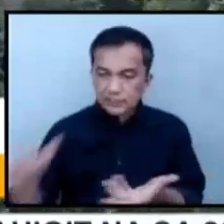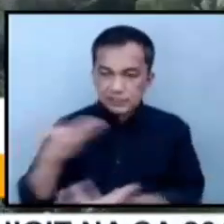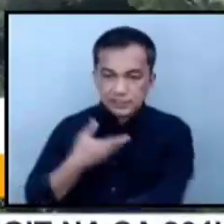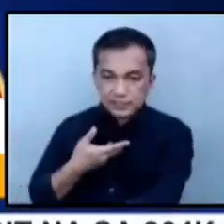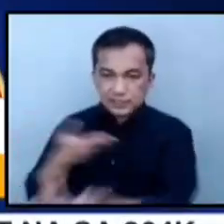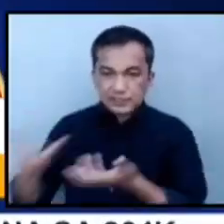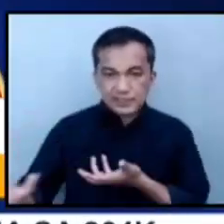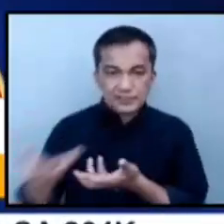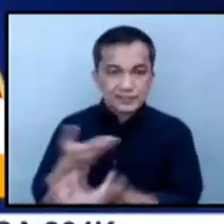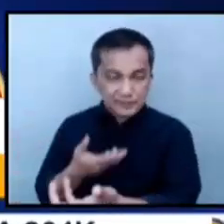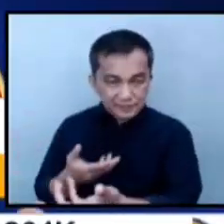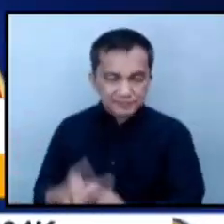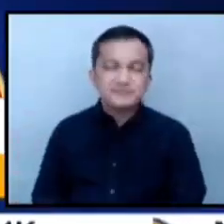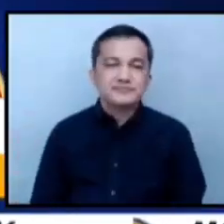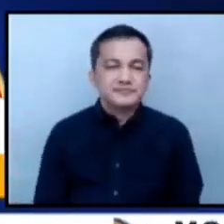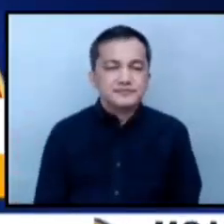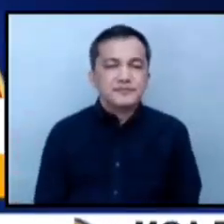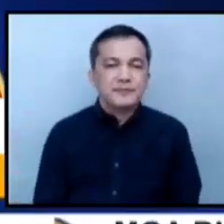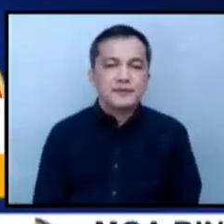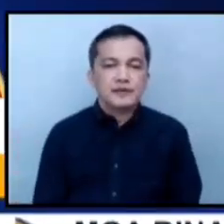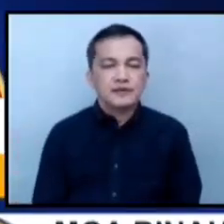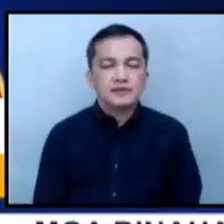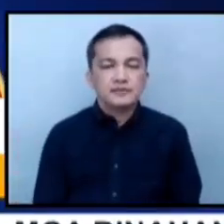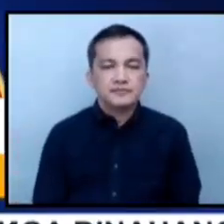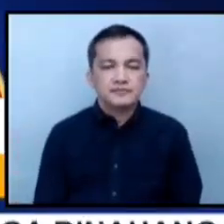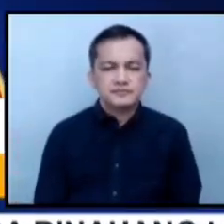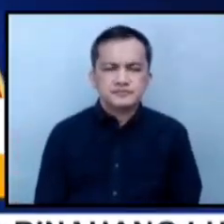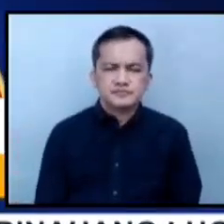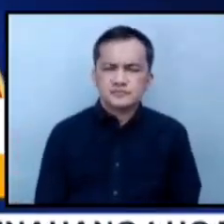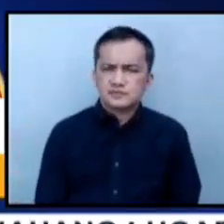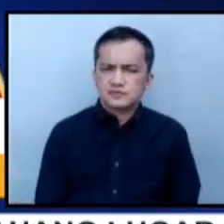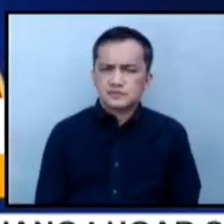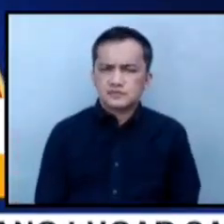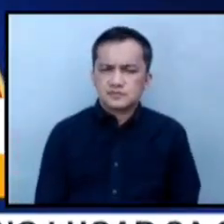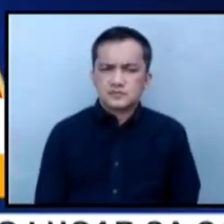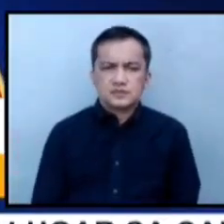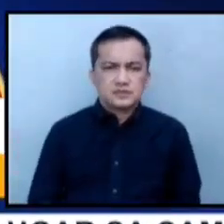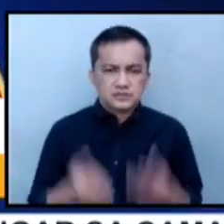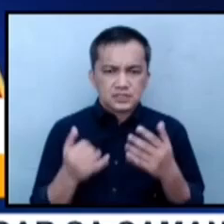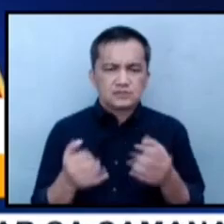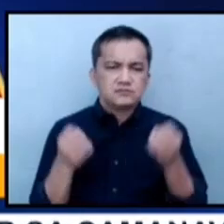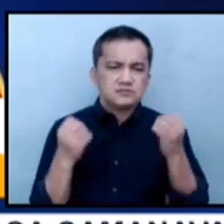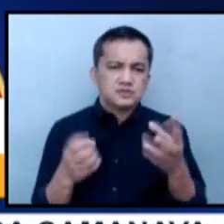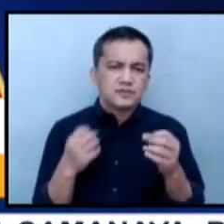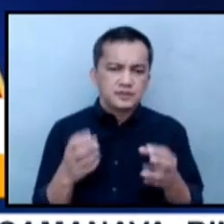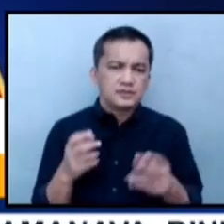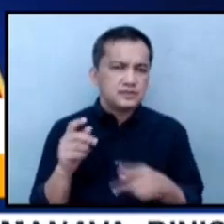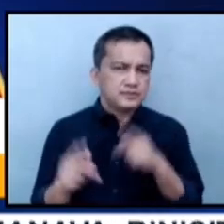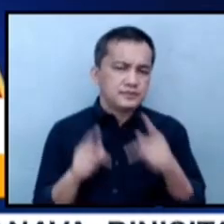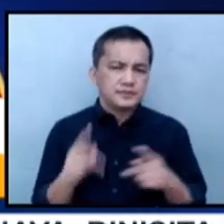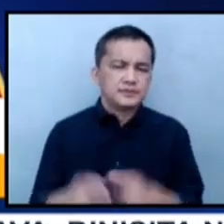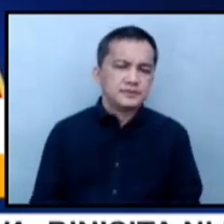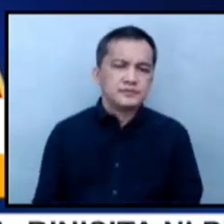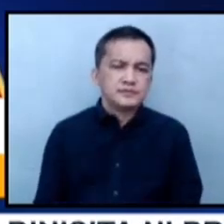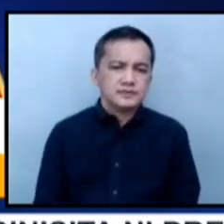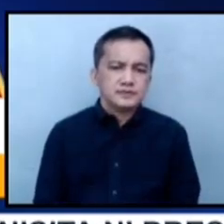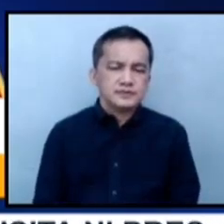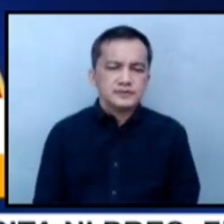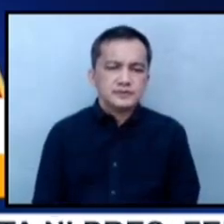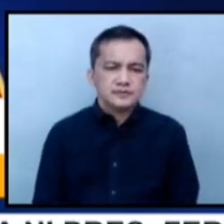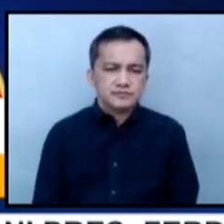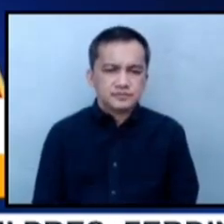yun naman ang kailangan natin Nagkataon na masyadong Dumami na ang populasyon ng tao masyadong bumilis ang